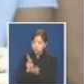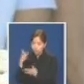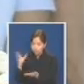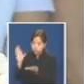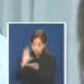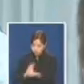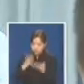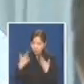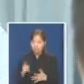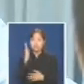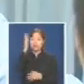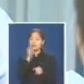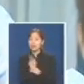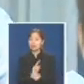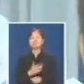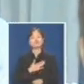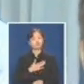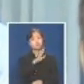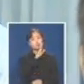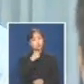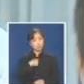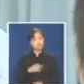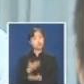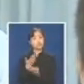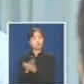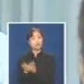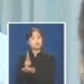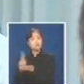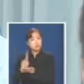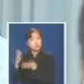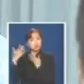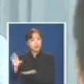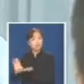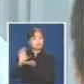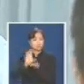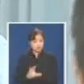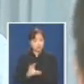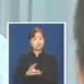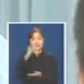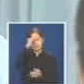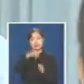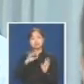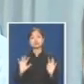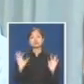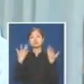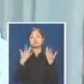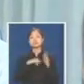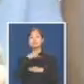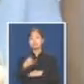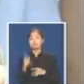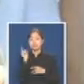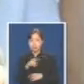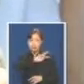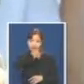องหางานไว้ก่อนถ้าหางานไม่ได้ก็ต้องหาทุกวิธีทางครับก็คือใน2ปีแรกก็คือช่วงที่เ